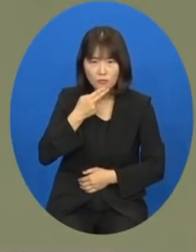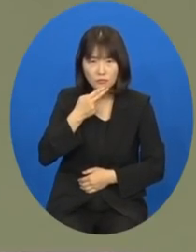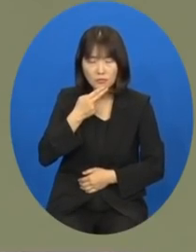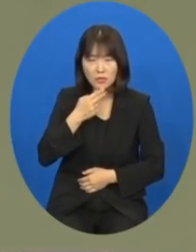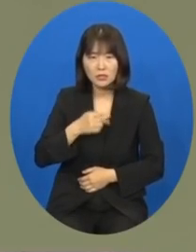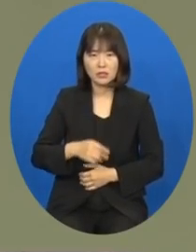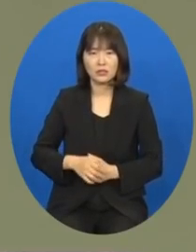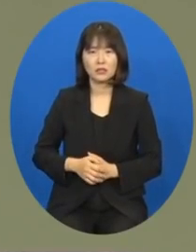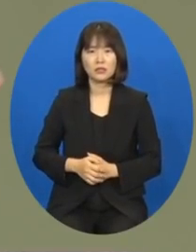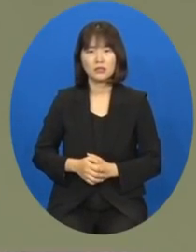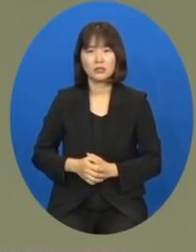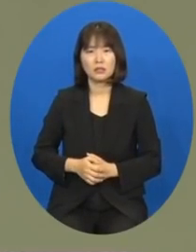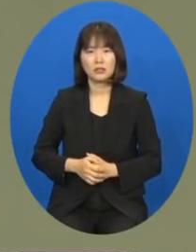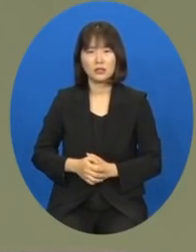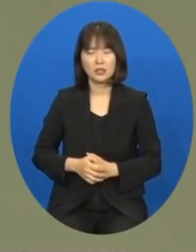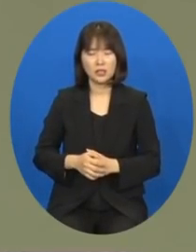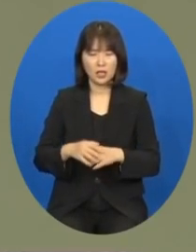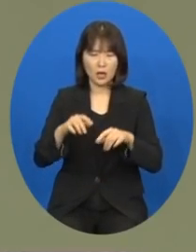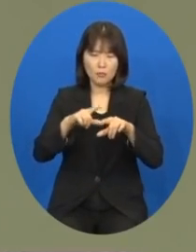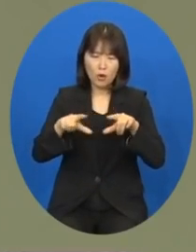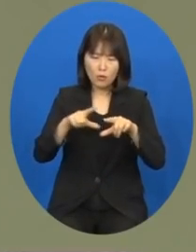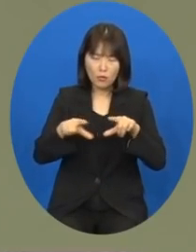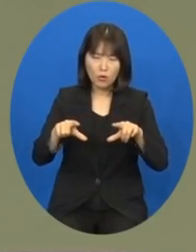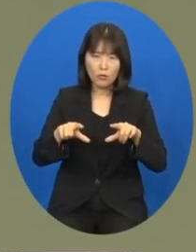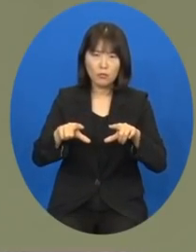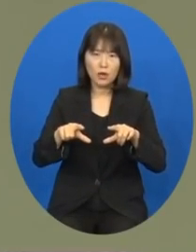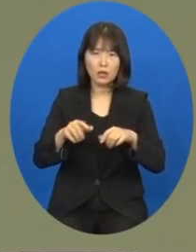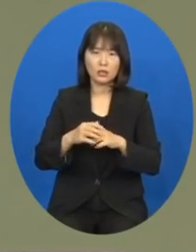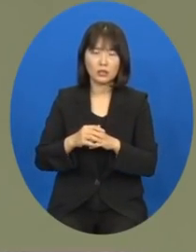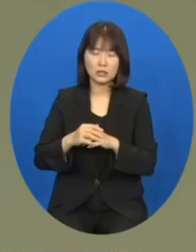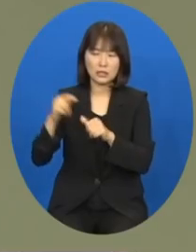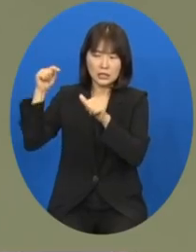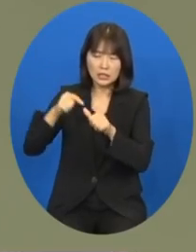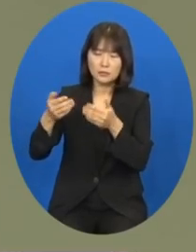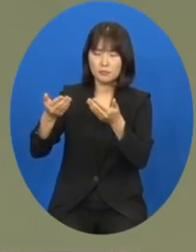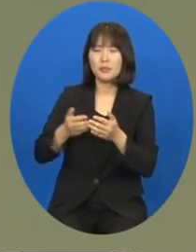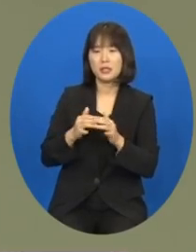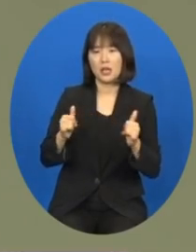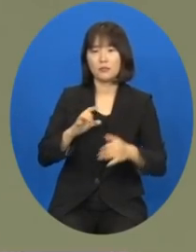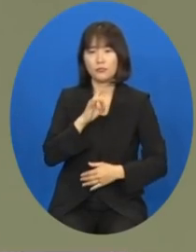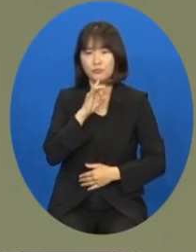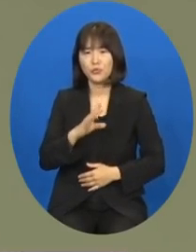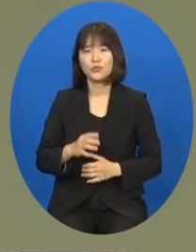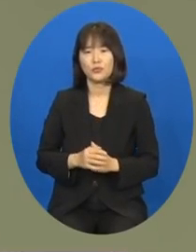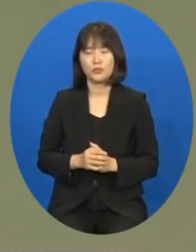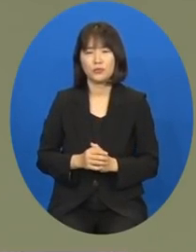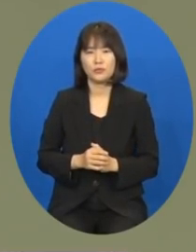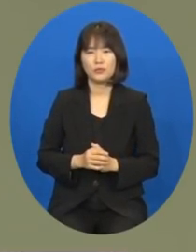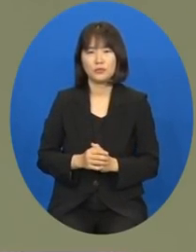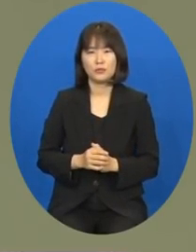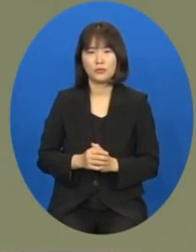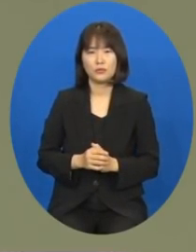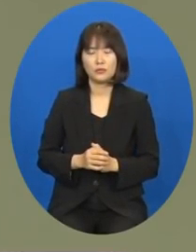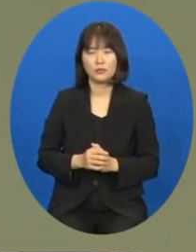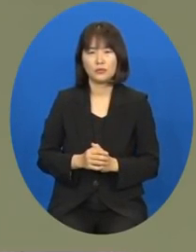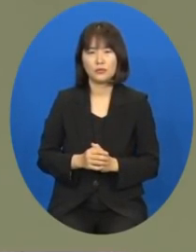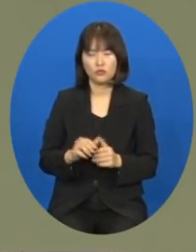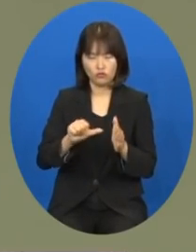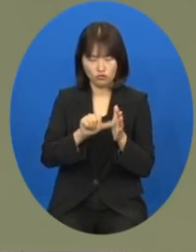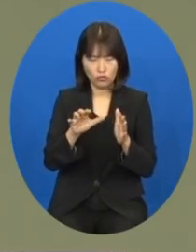능력이 없는 그런 평범한 관료 였기 때문에 이런 일이 벌어졌다 라고 하면서 유명한 말을